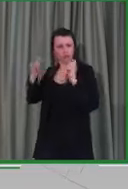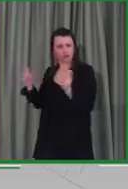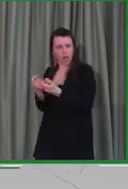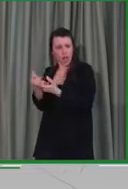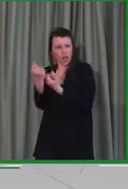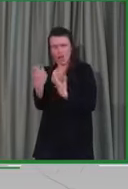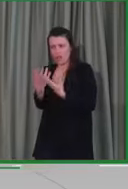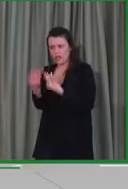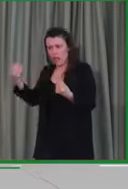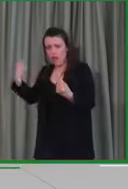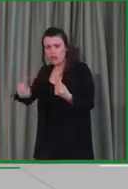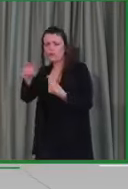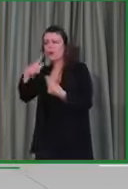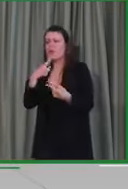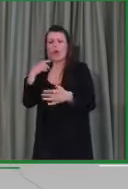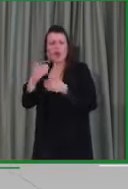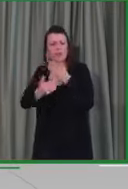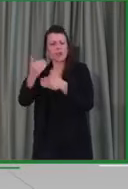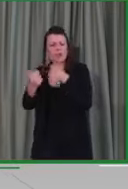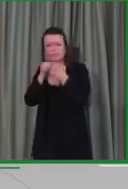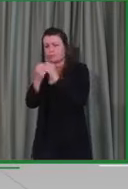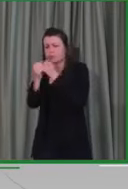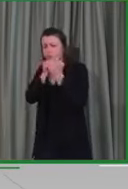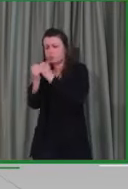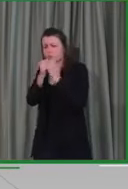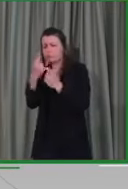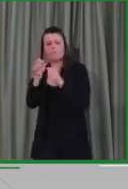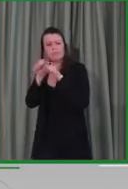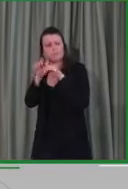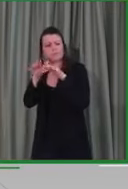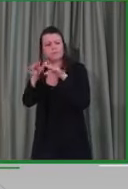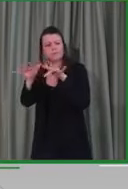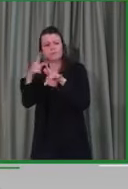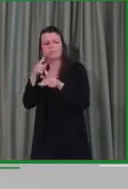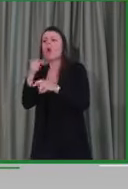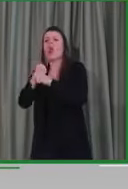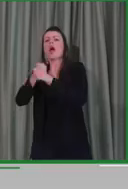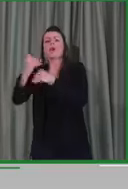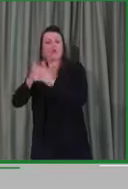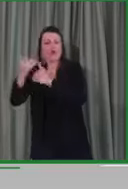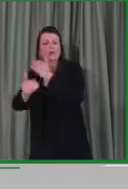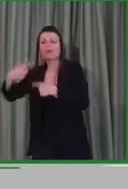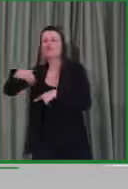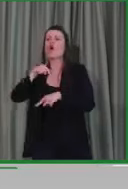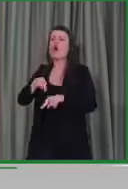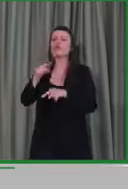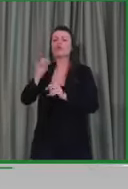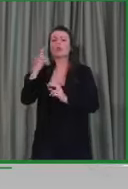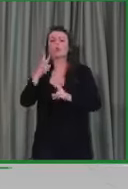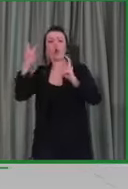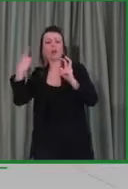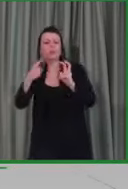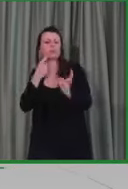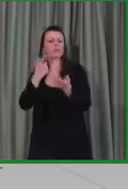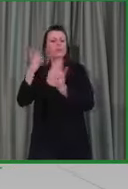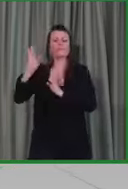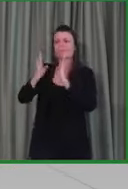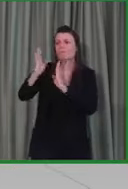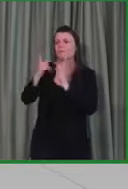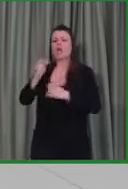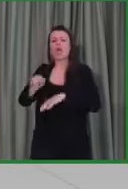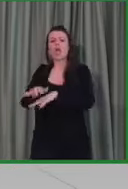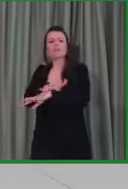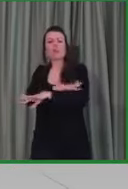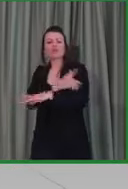questa ondata d'urto e oggi abbiamo parlato di tutto questo emozioni professionalità dedizione